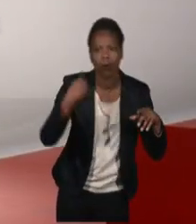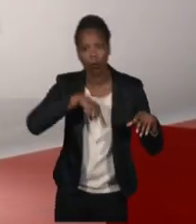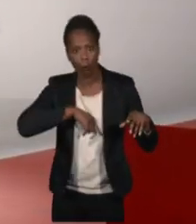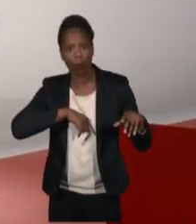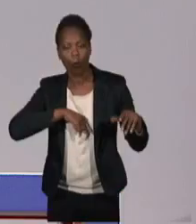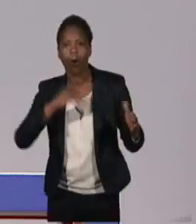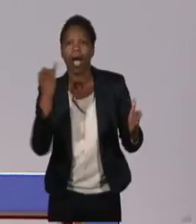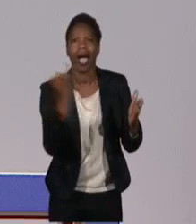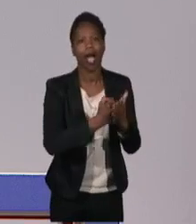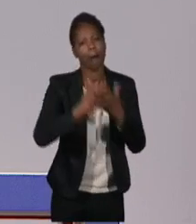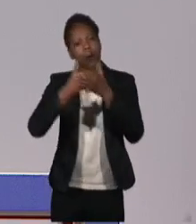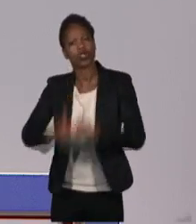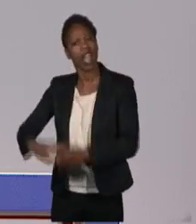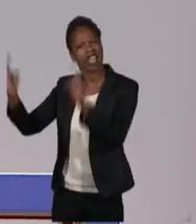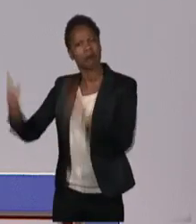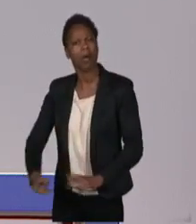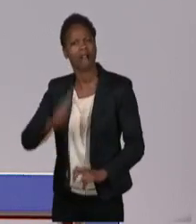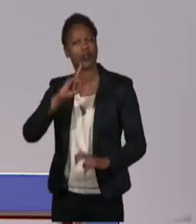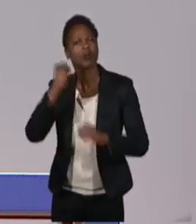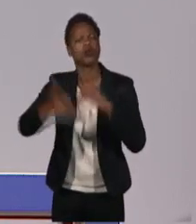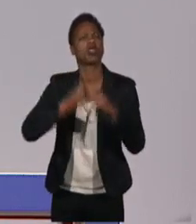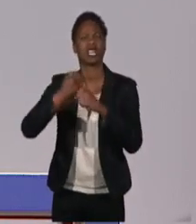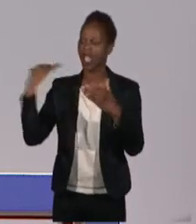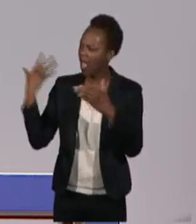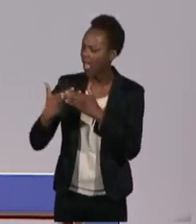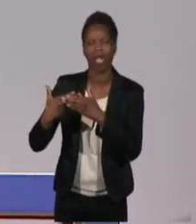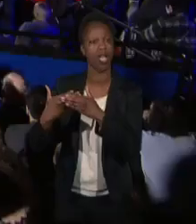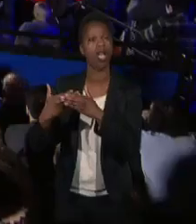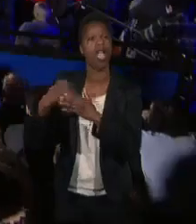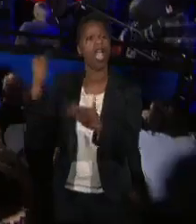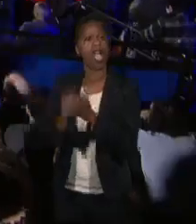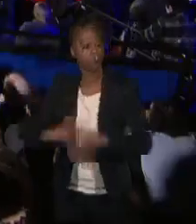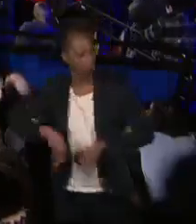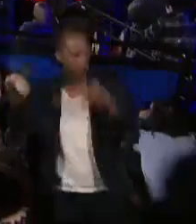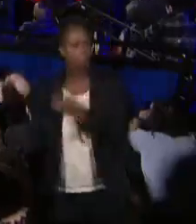des décennies, trop d'impôts tuent l'emploi.